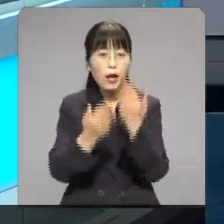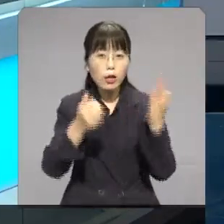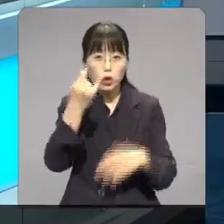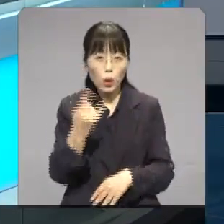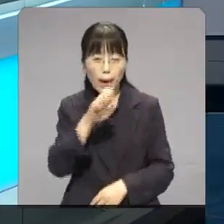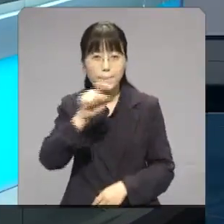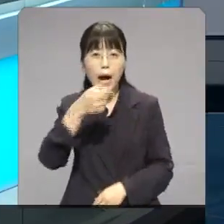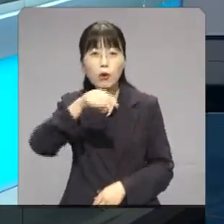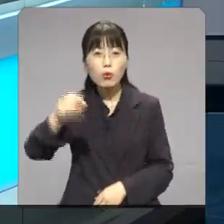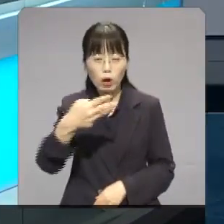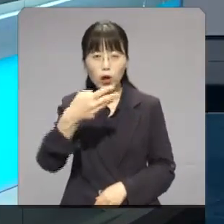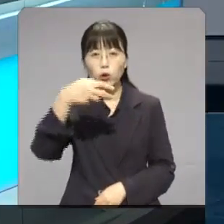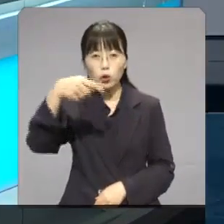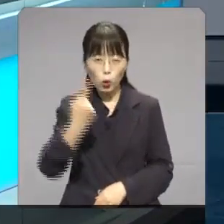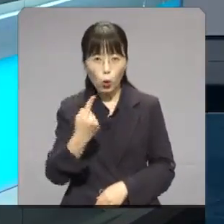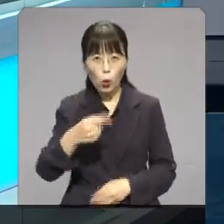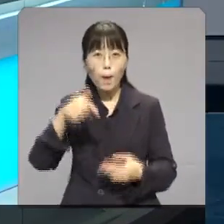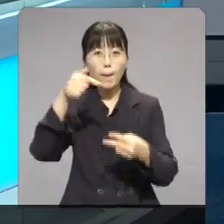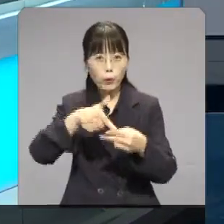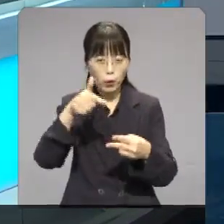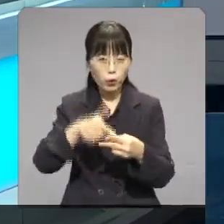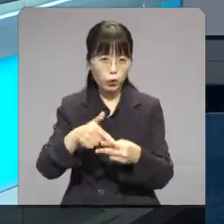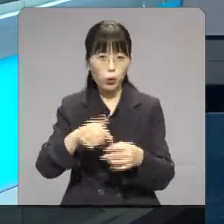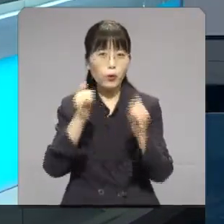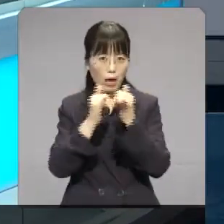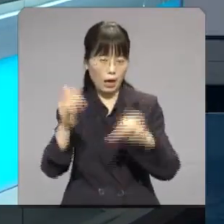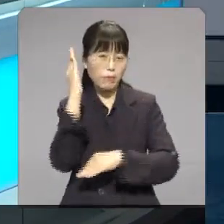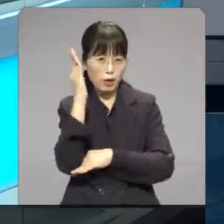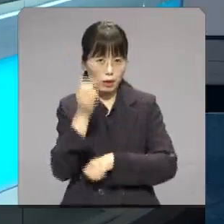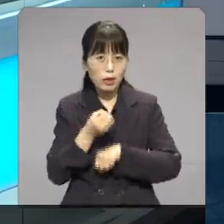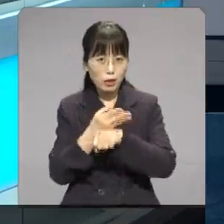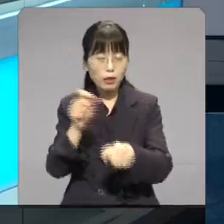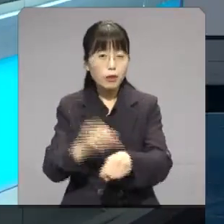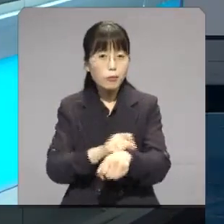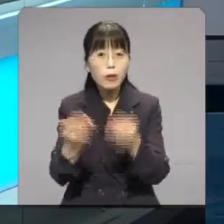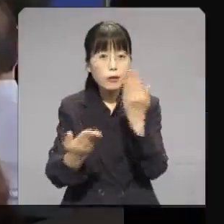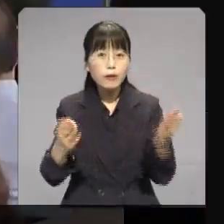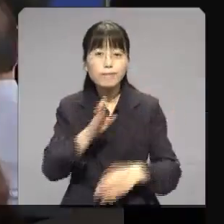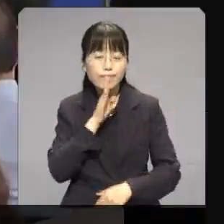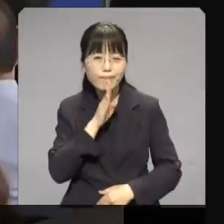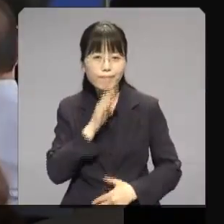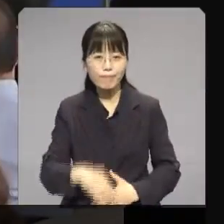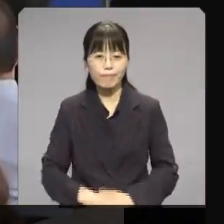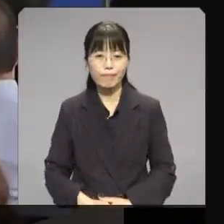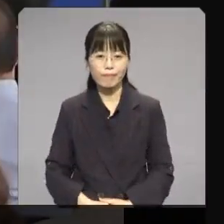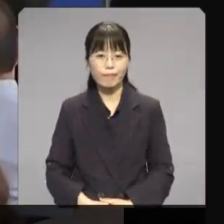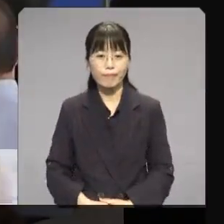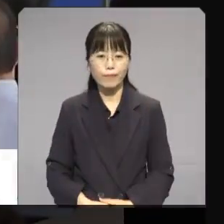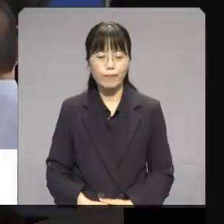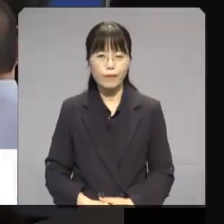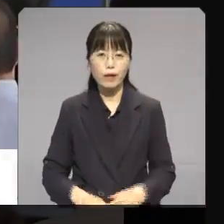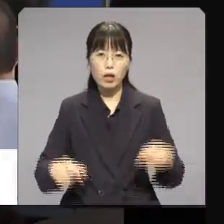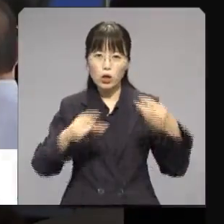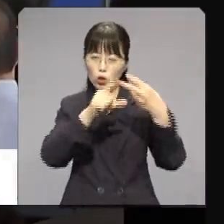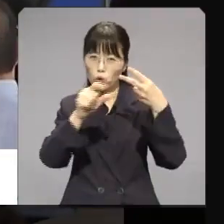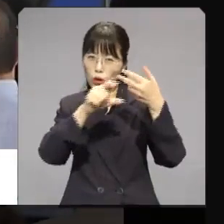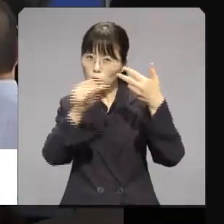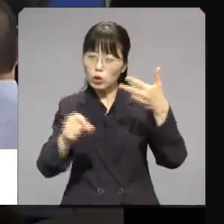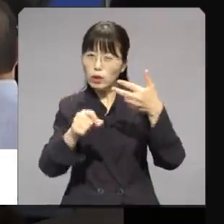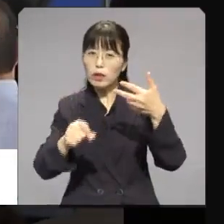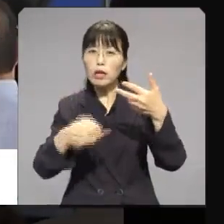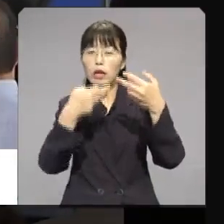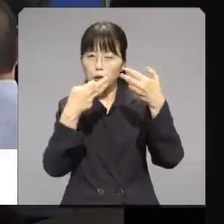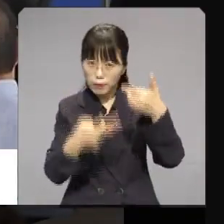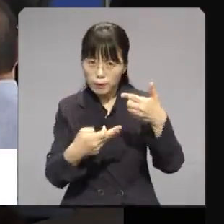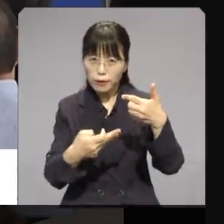전시회 만월대와 교동 사람들의 이야기를 전하는 특별한 전시라고요? 네, 지난 13일